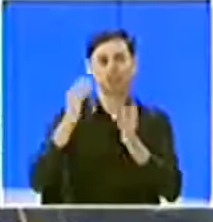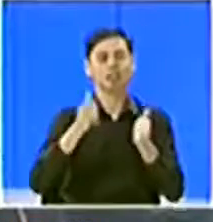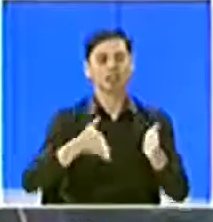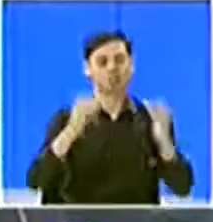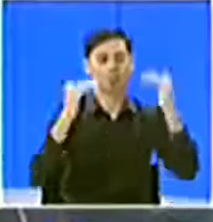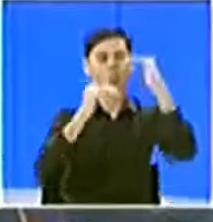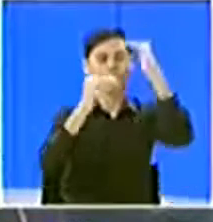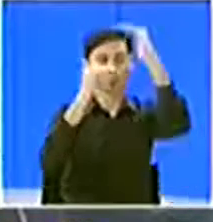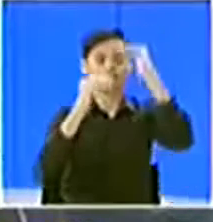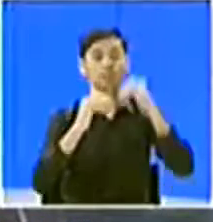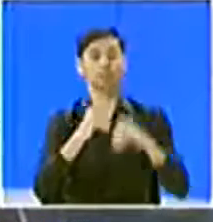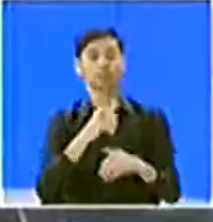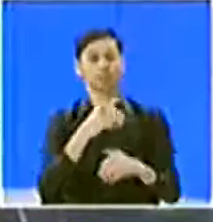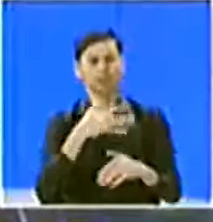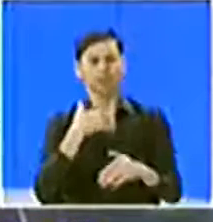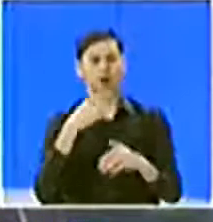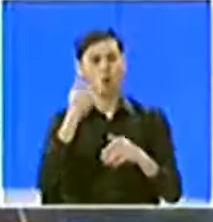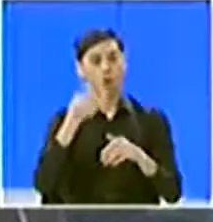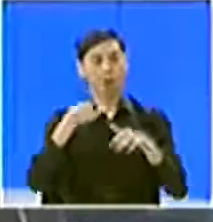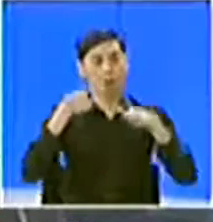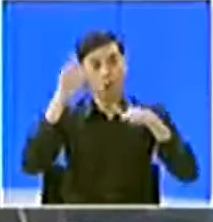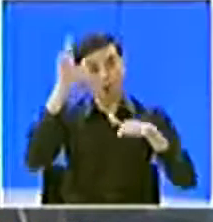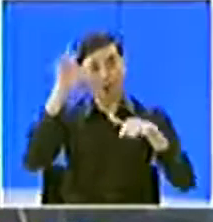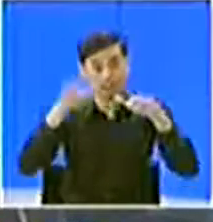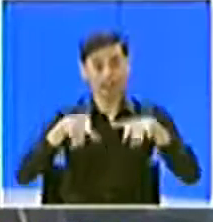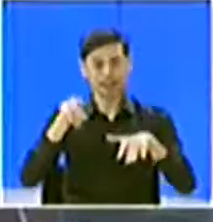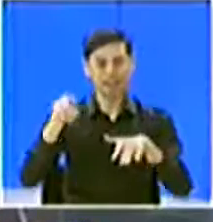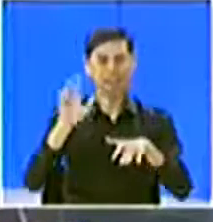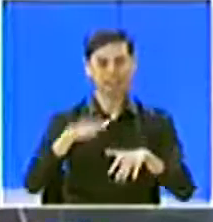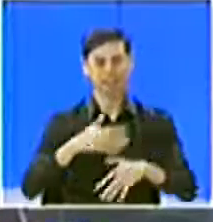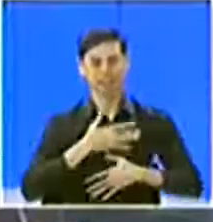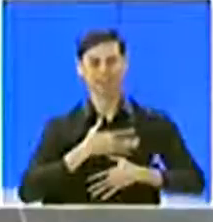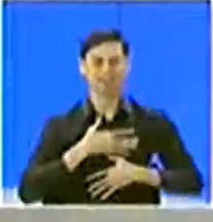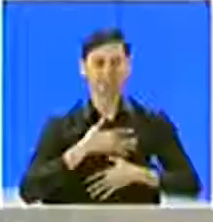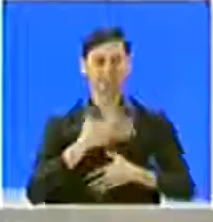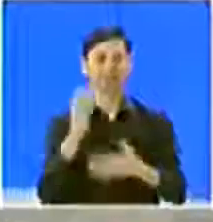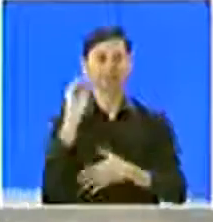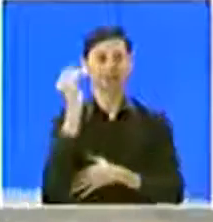dari rusun, seperti yang dirasakan penghuni rusun sewa Rawa Bebek, Jakarta.